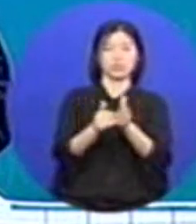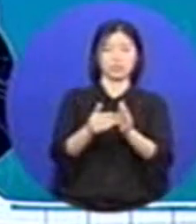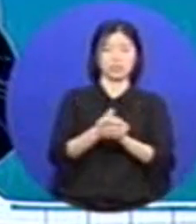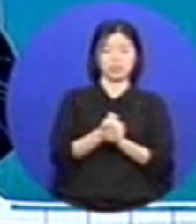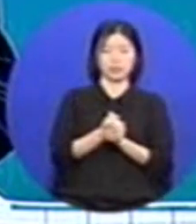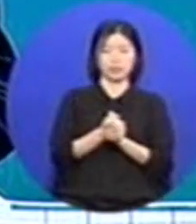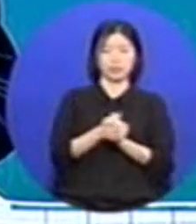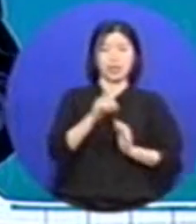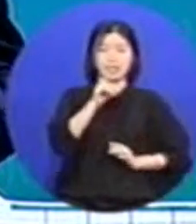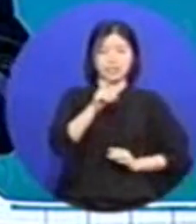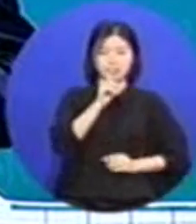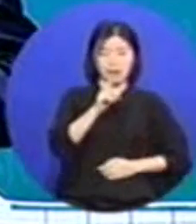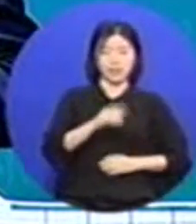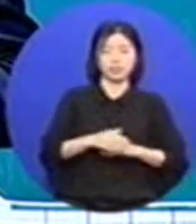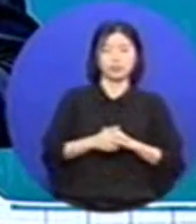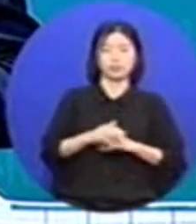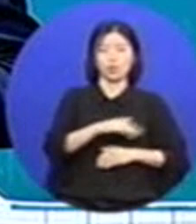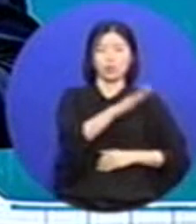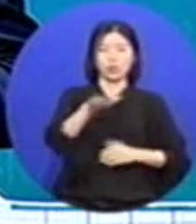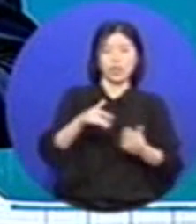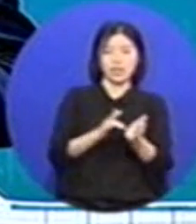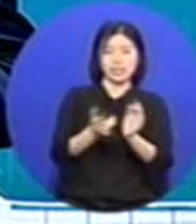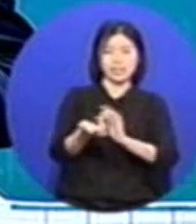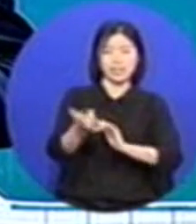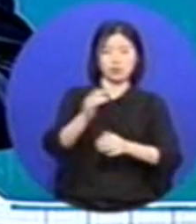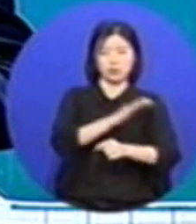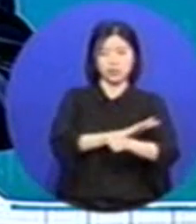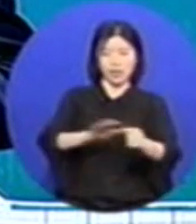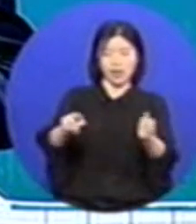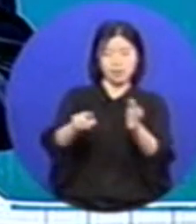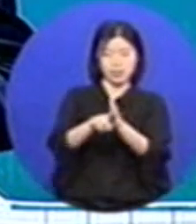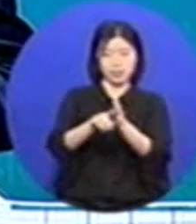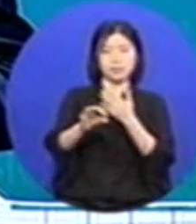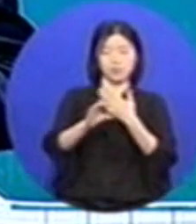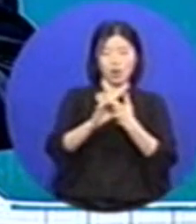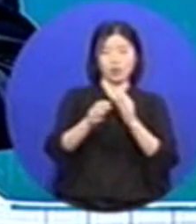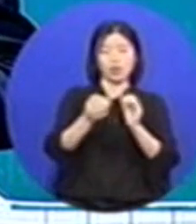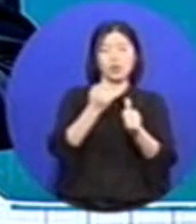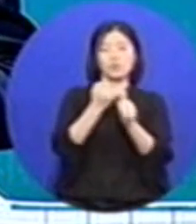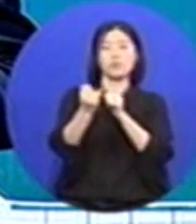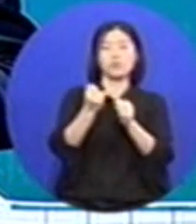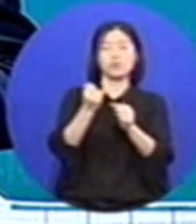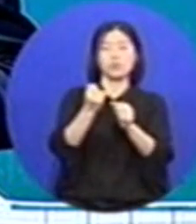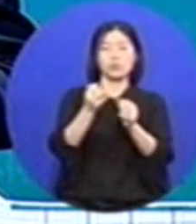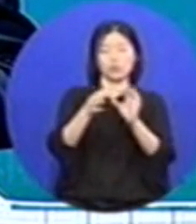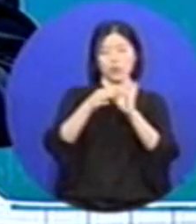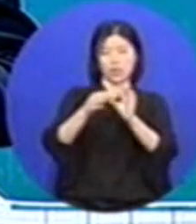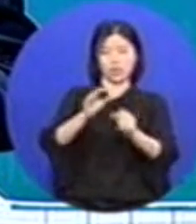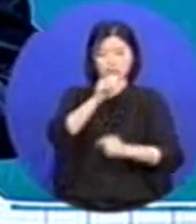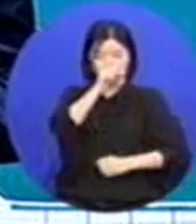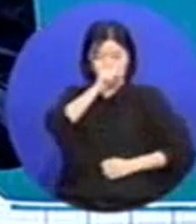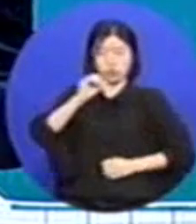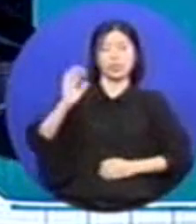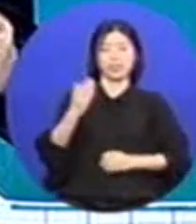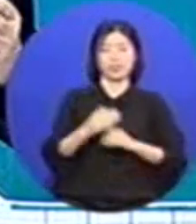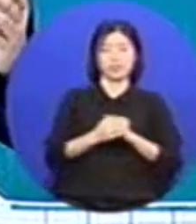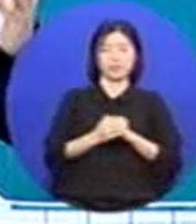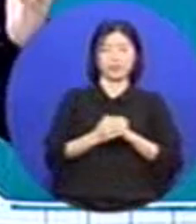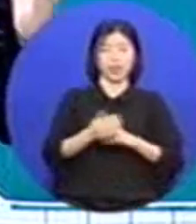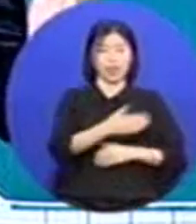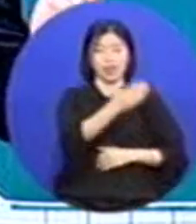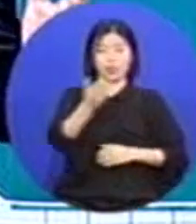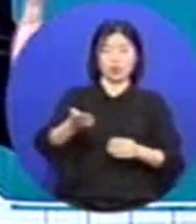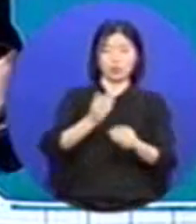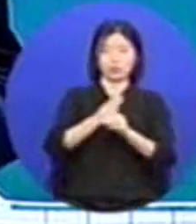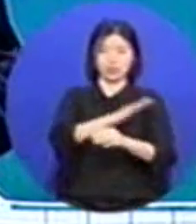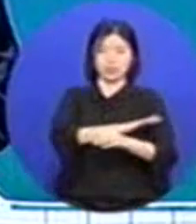그 말은 우리가 예수 잘 믿으면 부부관계가 좋아지게 된다는 뜻이에요 여러분 중에 잘